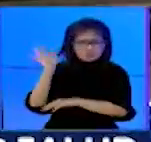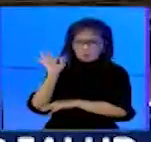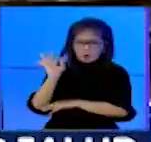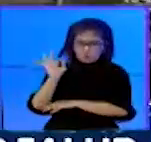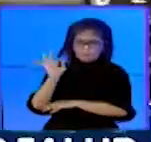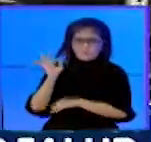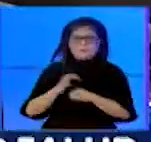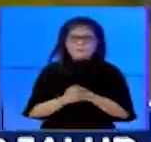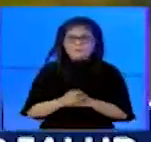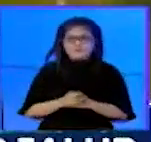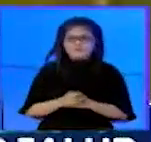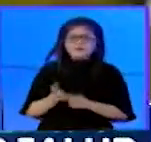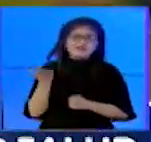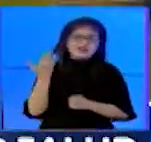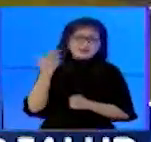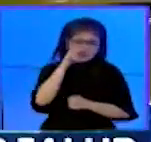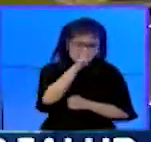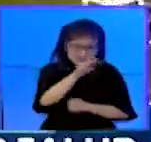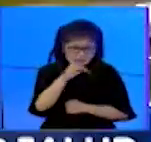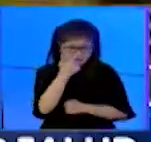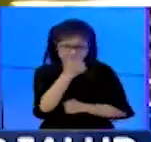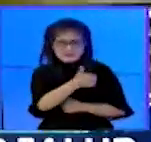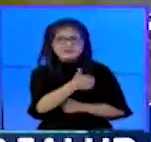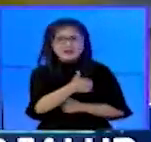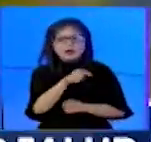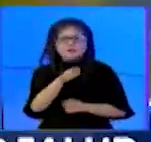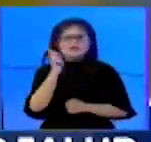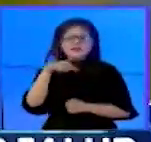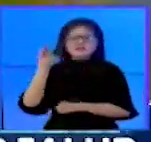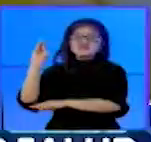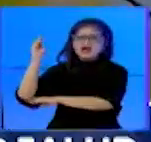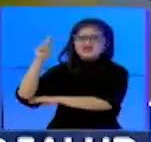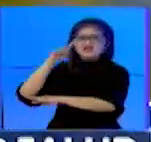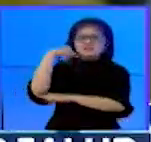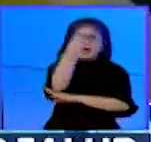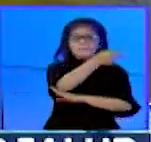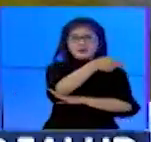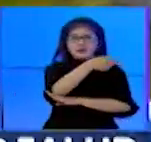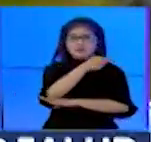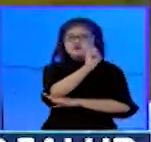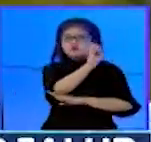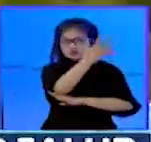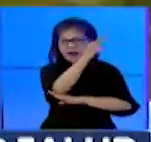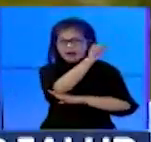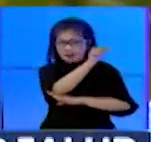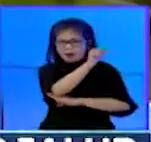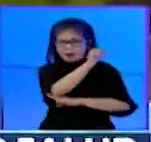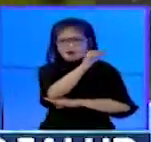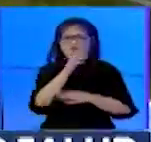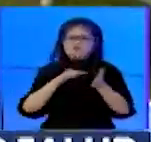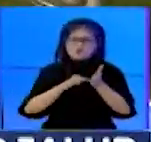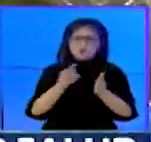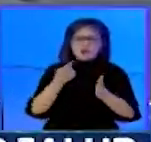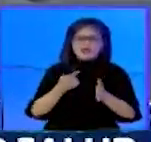juga, pemirsa dan juga lady, bahwa untuk kendaraan dari arah Jakarta menuju ke Puncak ini juga sudah mulai kembali